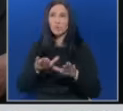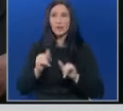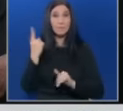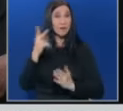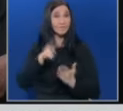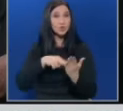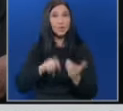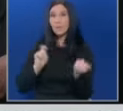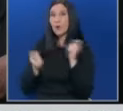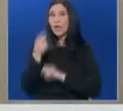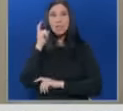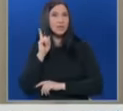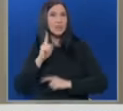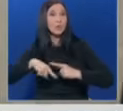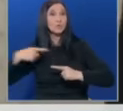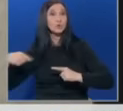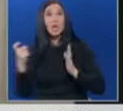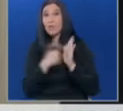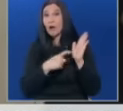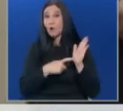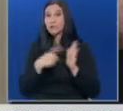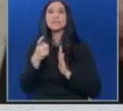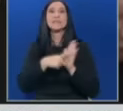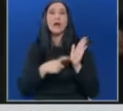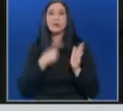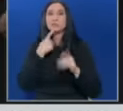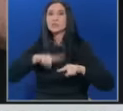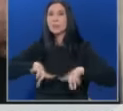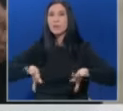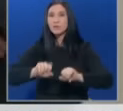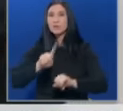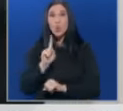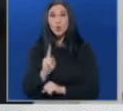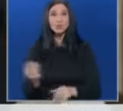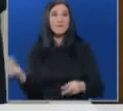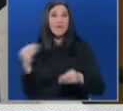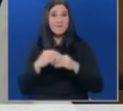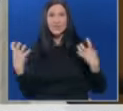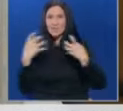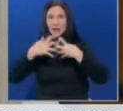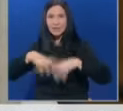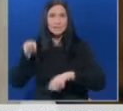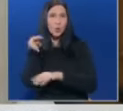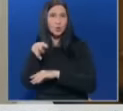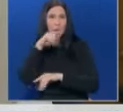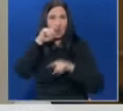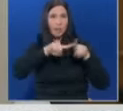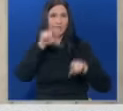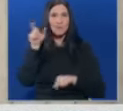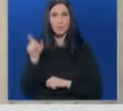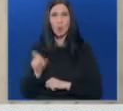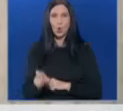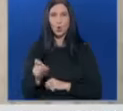четене промени в наказателно-процесуалния кодекс и закона за съдебната власт, с които се въвежда механизъм за контрол на главния